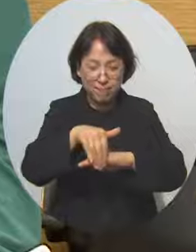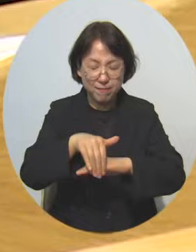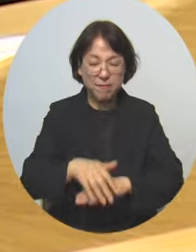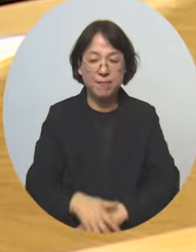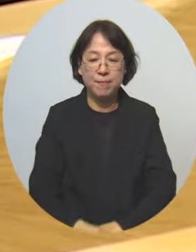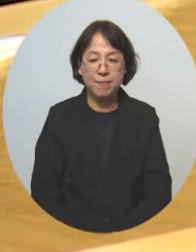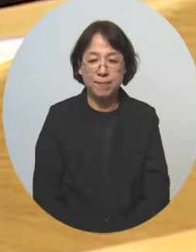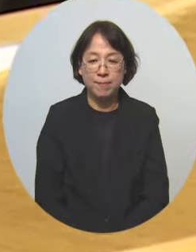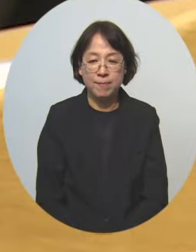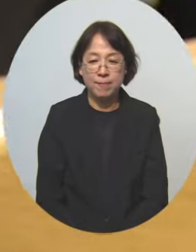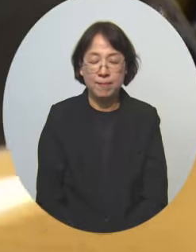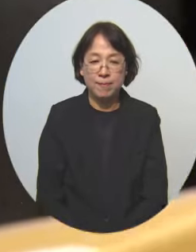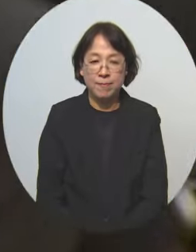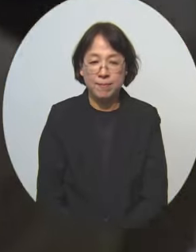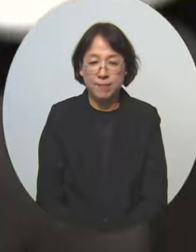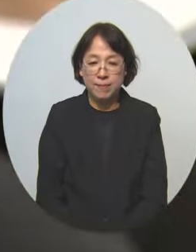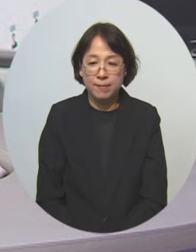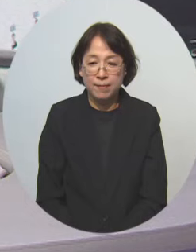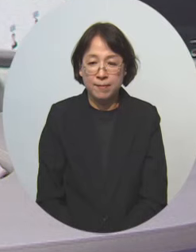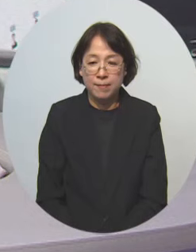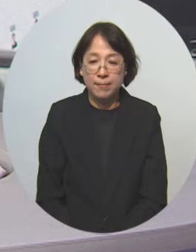KTV 김현지입니다.